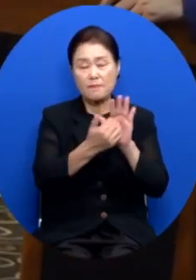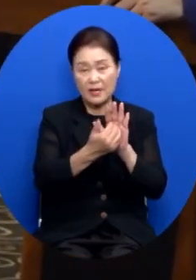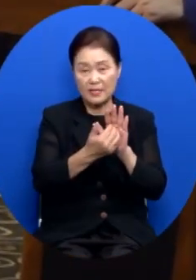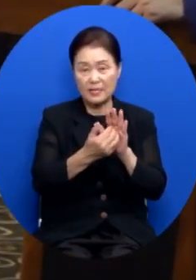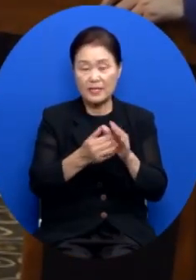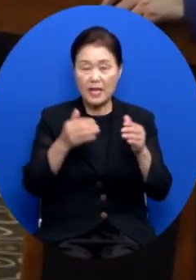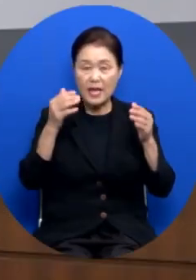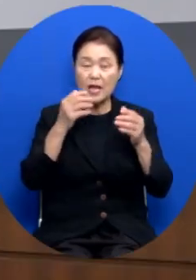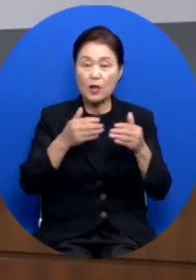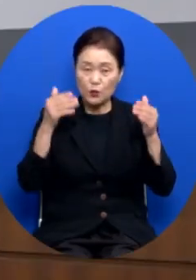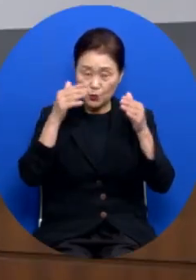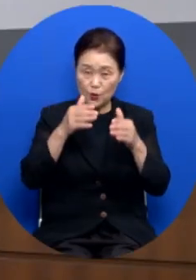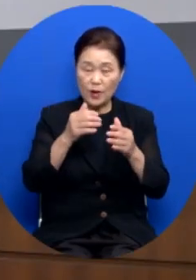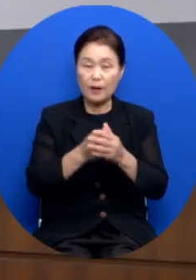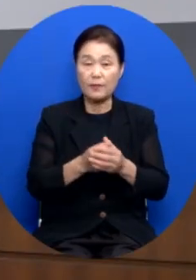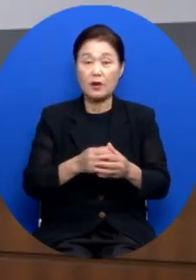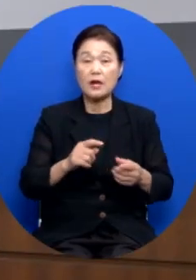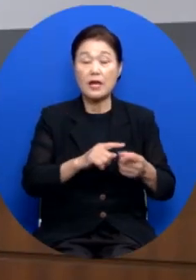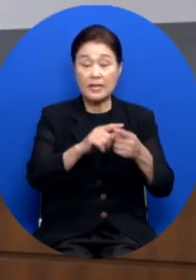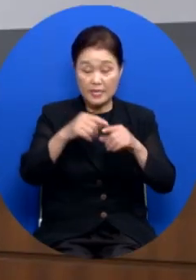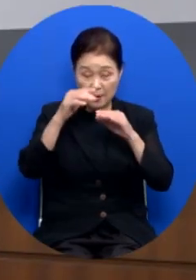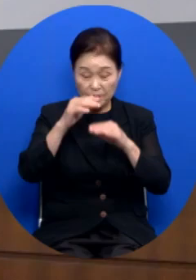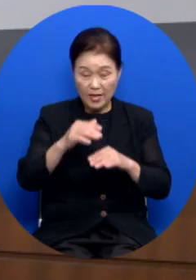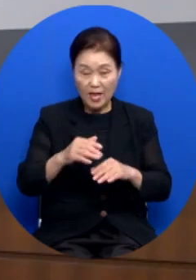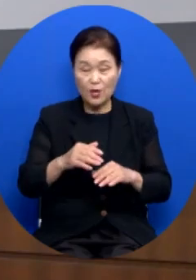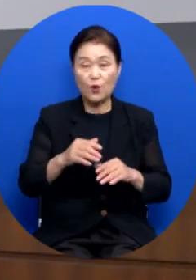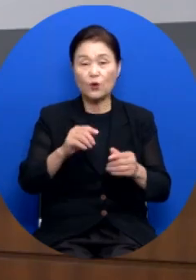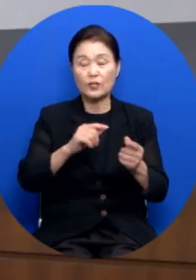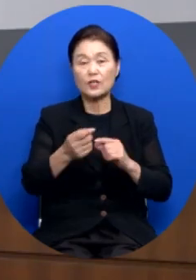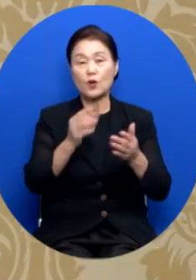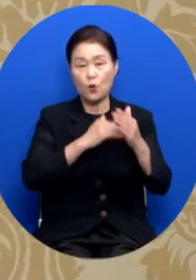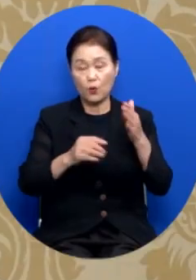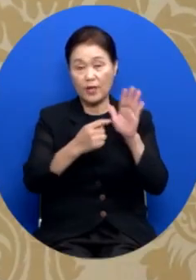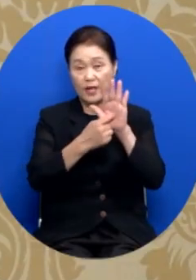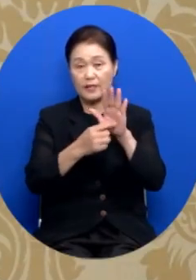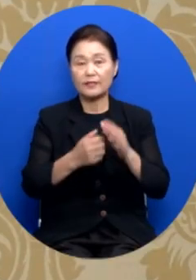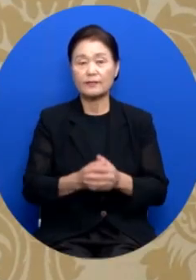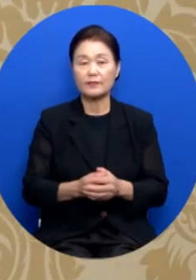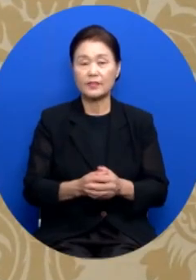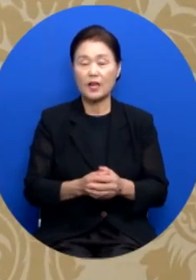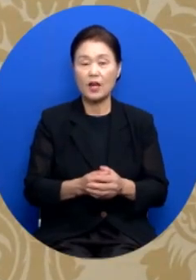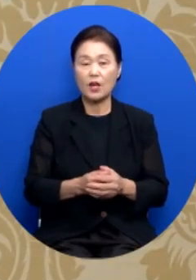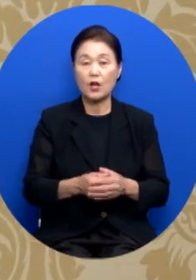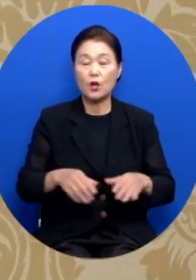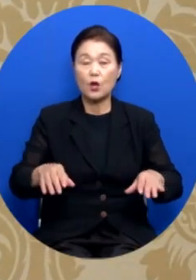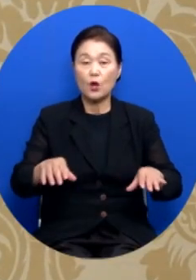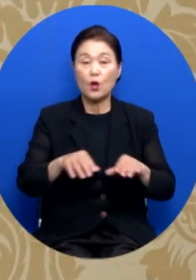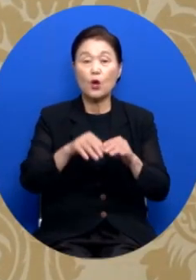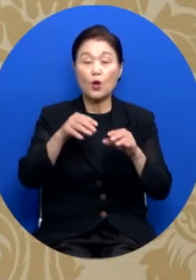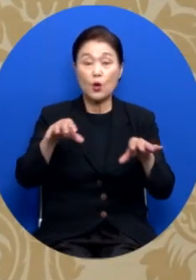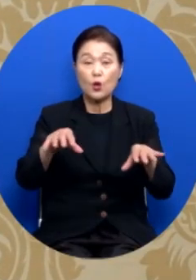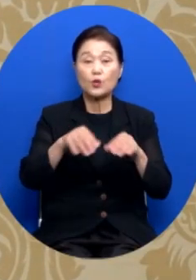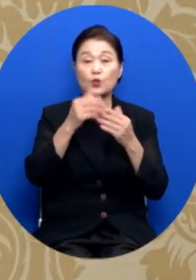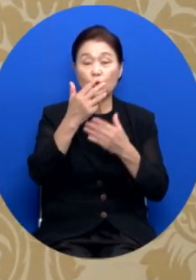교단총회에서의 연합예배 지지 성명서를 요청했습니다. 총회장님과 총무님들께 꼭 드리고 싶은